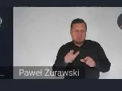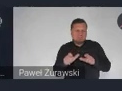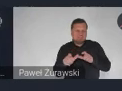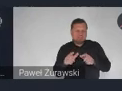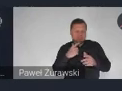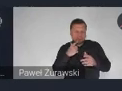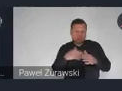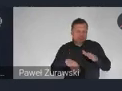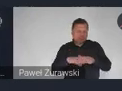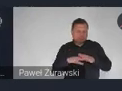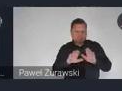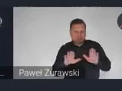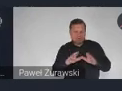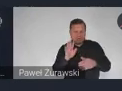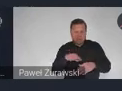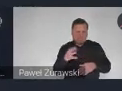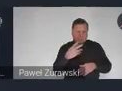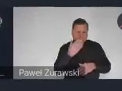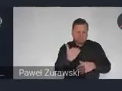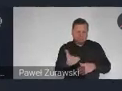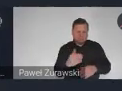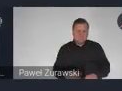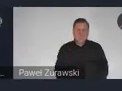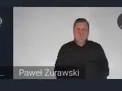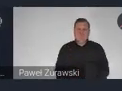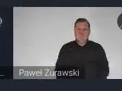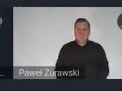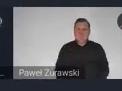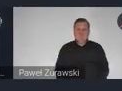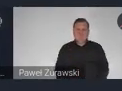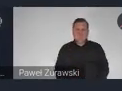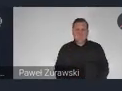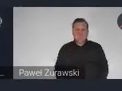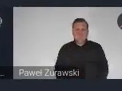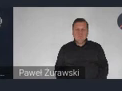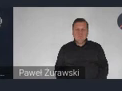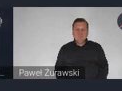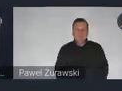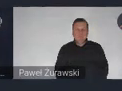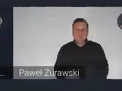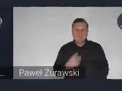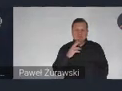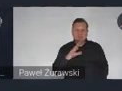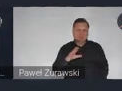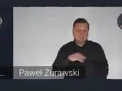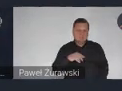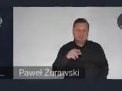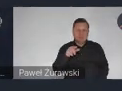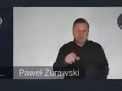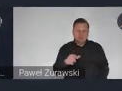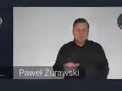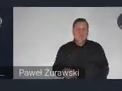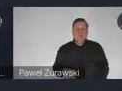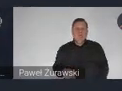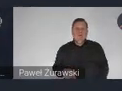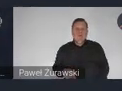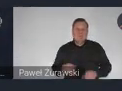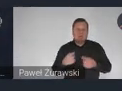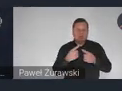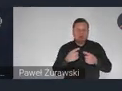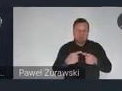w naszej tabeli należy zwrócić uwagę że możliwe jest ubieganie się równocześnie o realizację